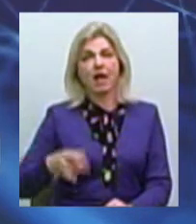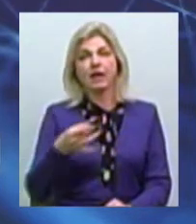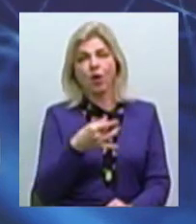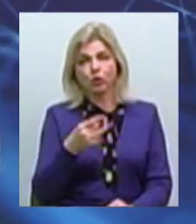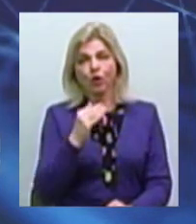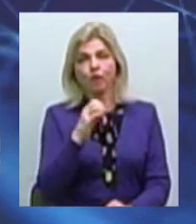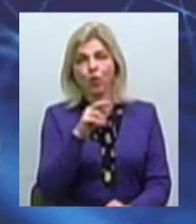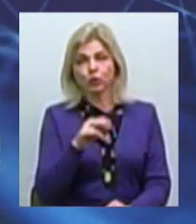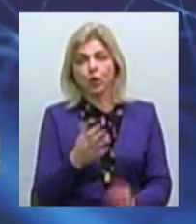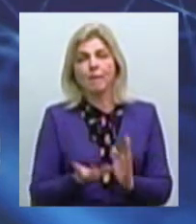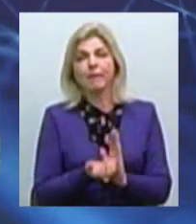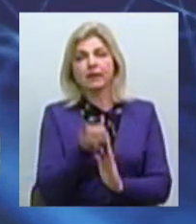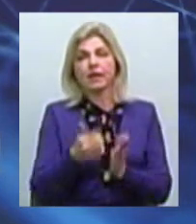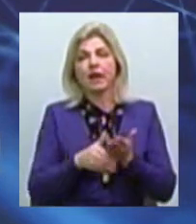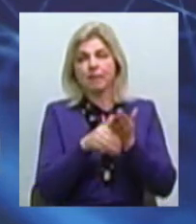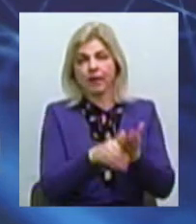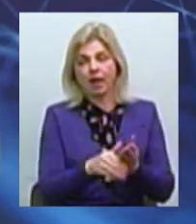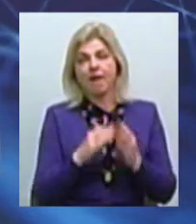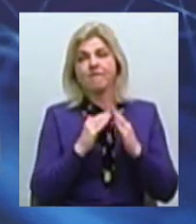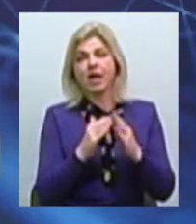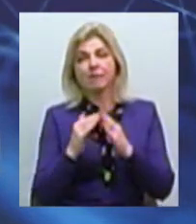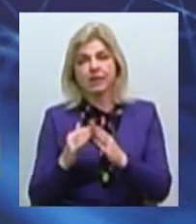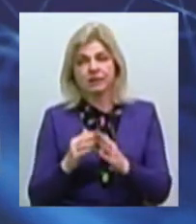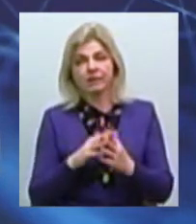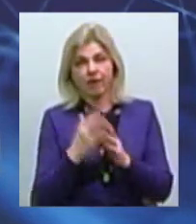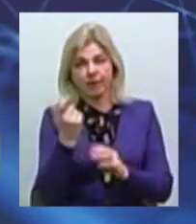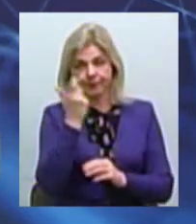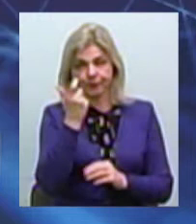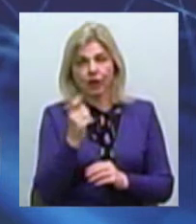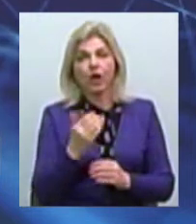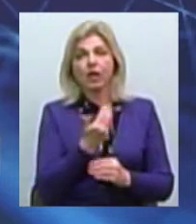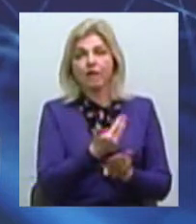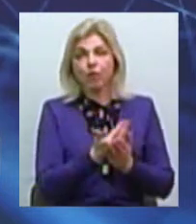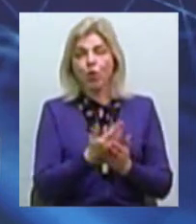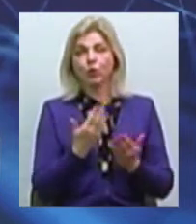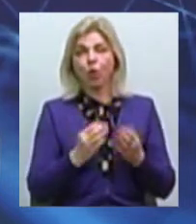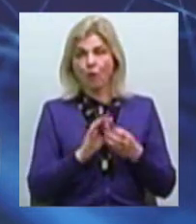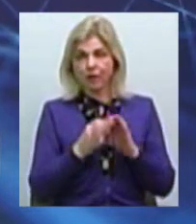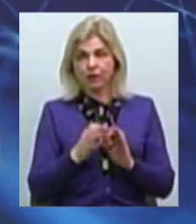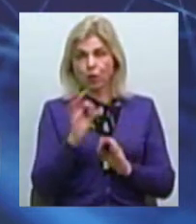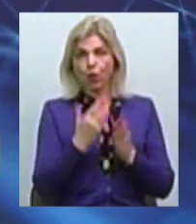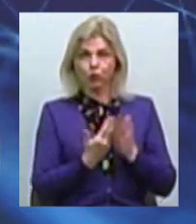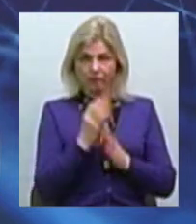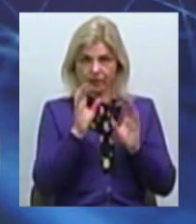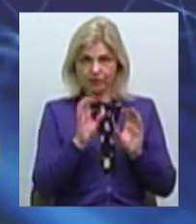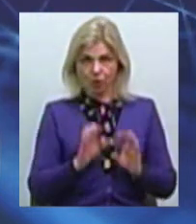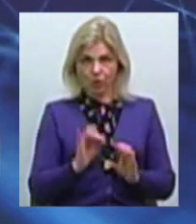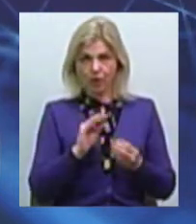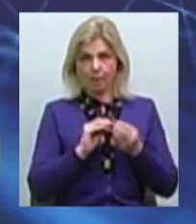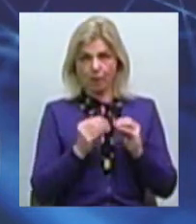предприимчивому ковальской области оси х коментар еще до нового закону и проблем рейдерство будь